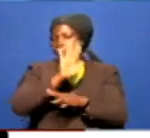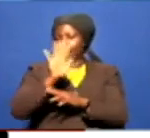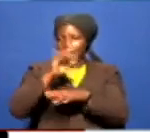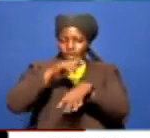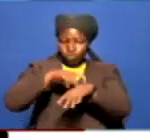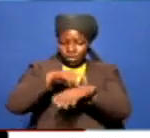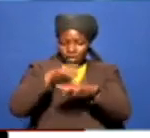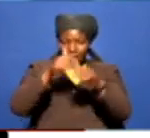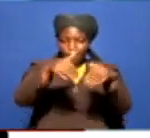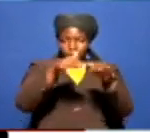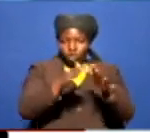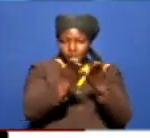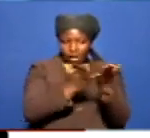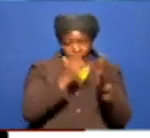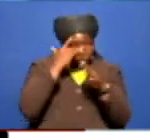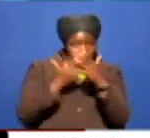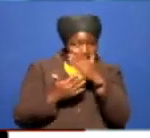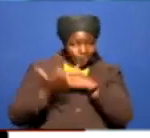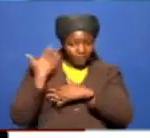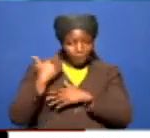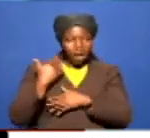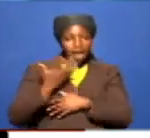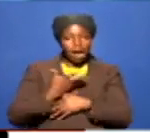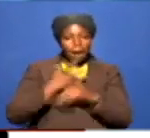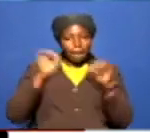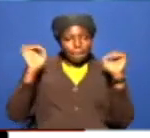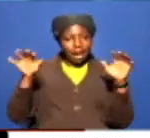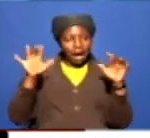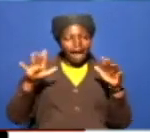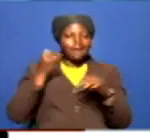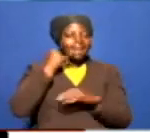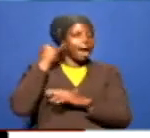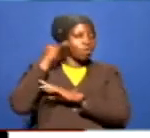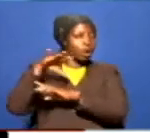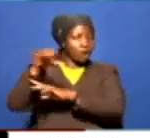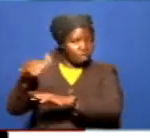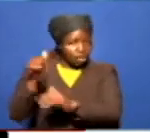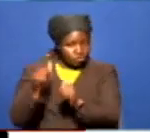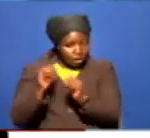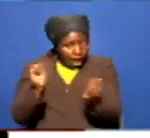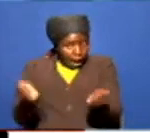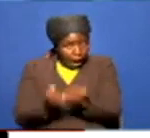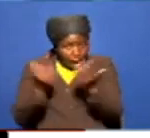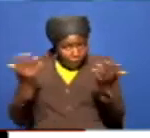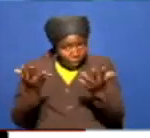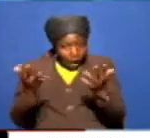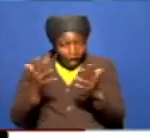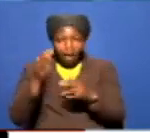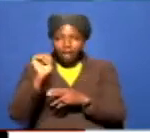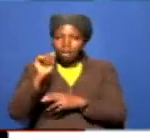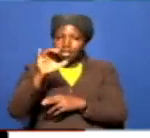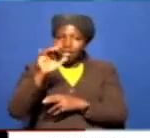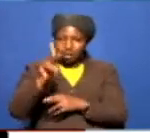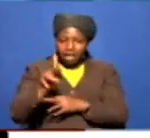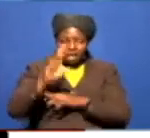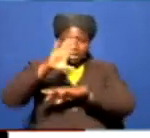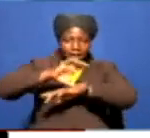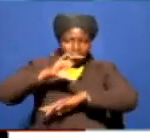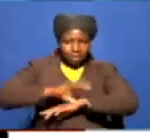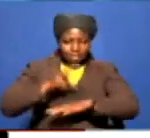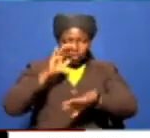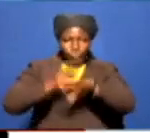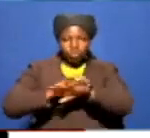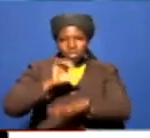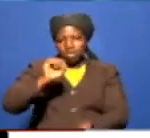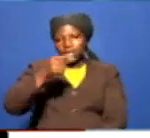aliyekuwa meya wa Nakuru Joseck Thuo Ngeta iliyofanyika kwenye kanisa la Kianglikana la Good Shepherd, Raila ambaye